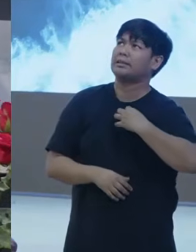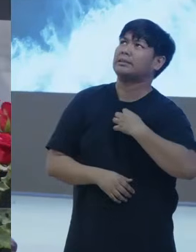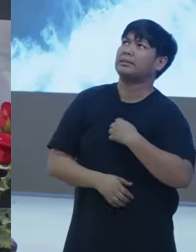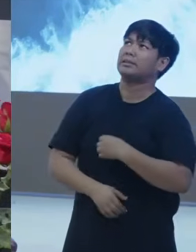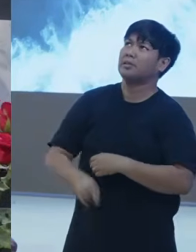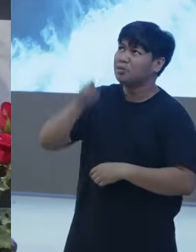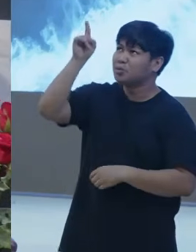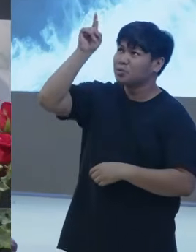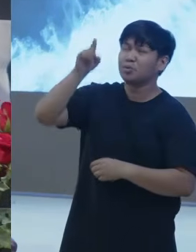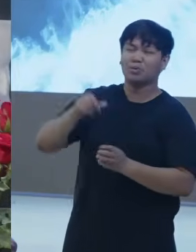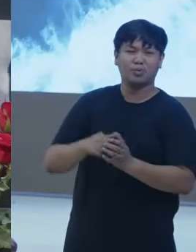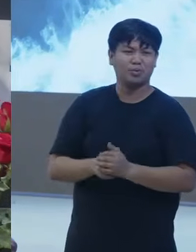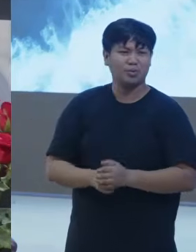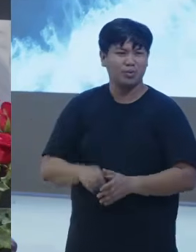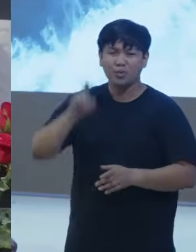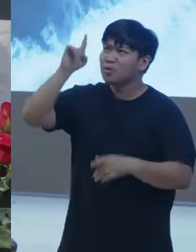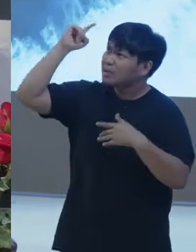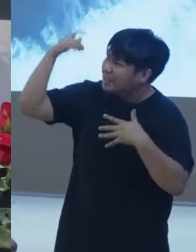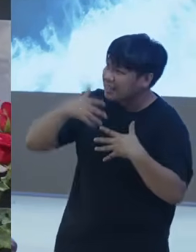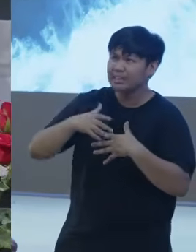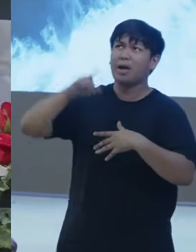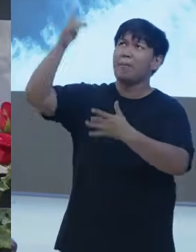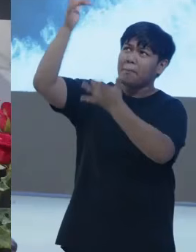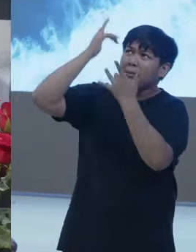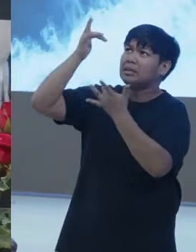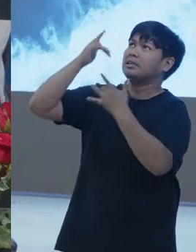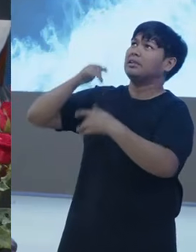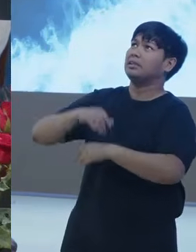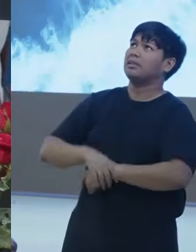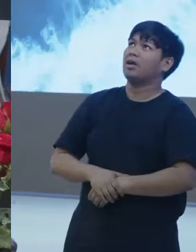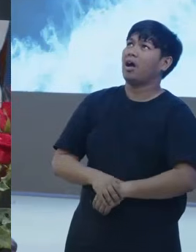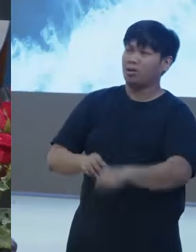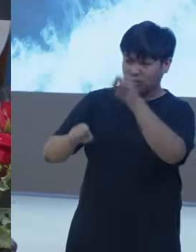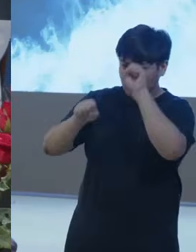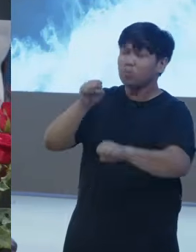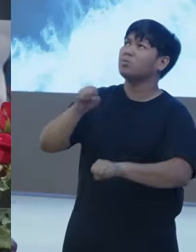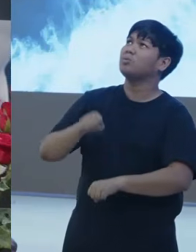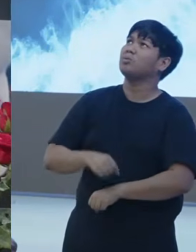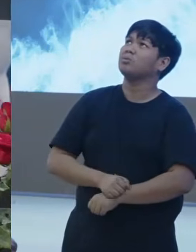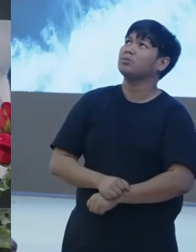pasensyosong Diyos. Ikaw ay gracious. Ikaw ay merciful. Therefore,